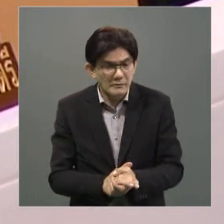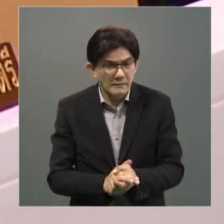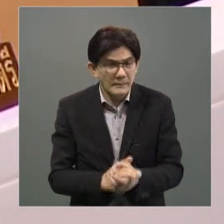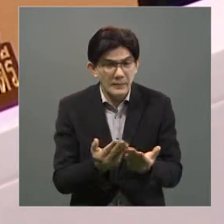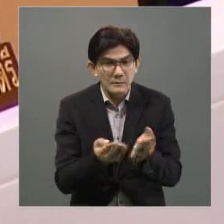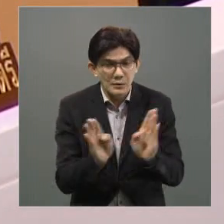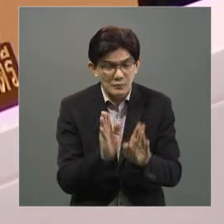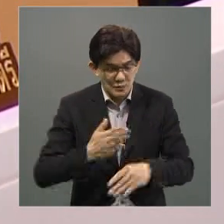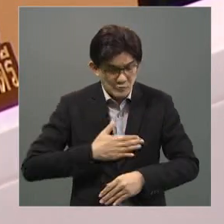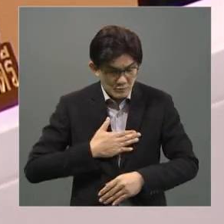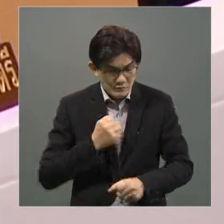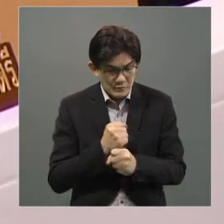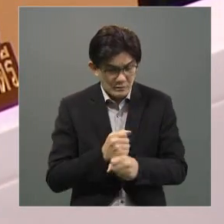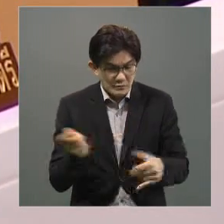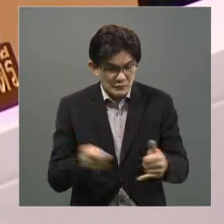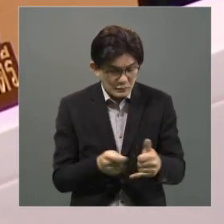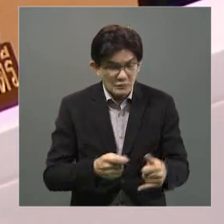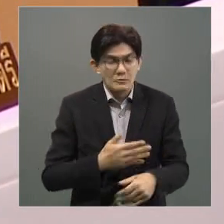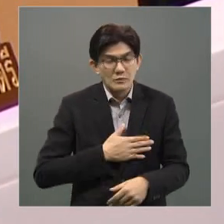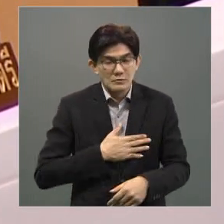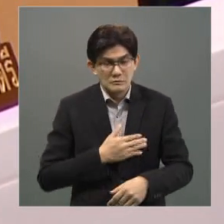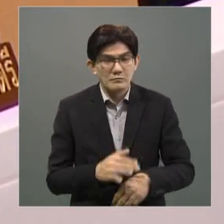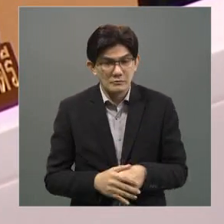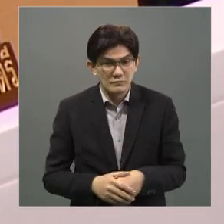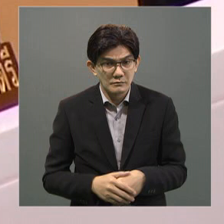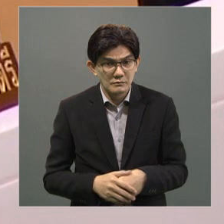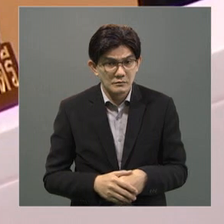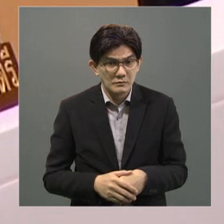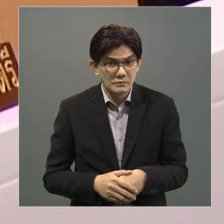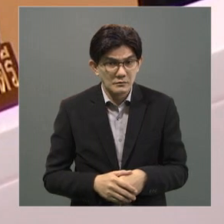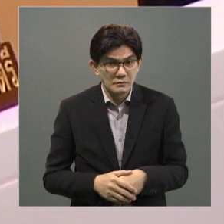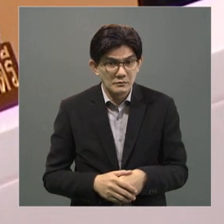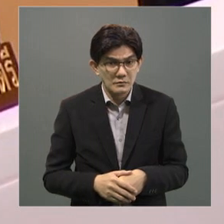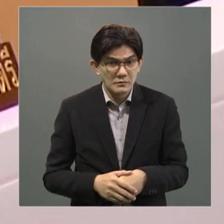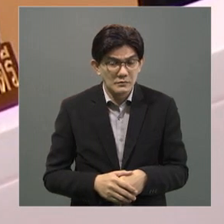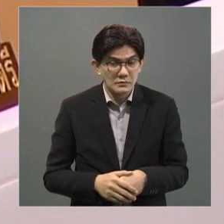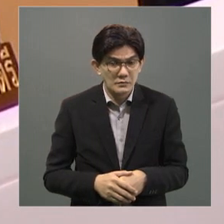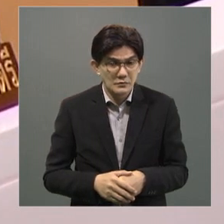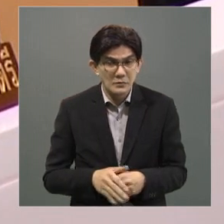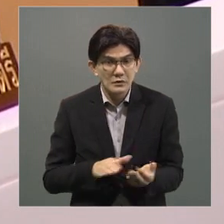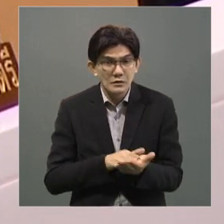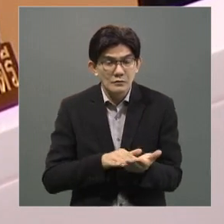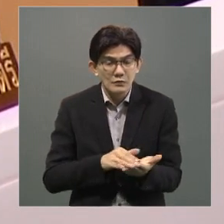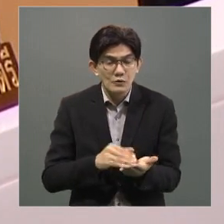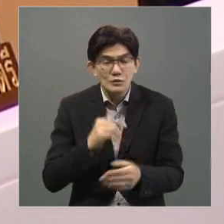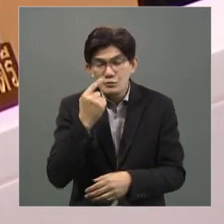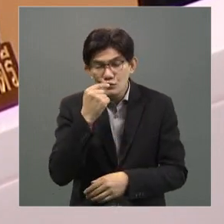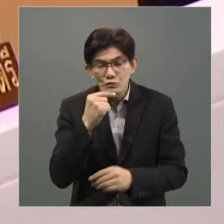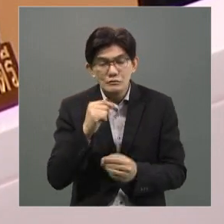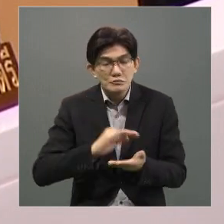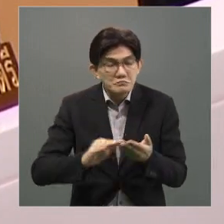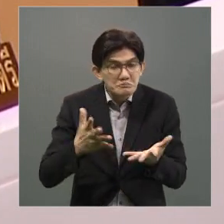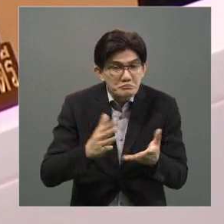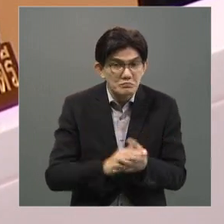ในครอบครัวผมผมต้องไปลงโทษไอ้คนพวกนี้คนท่านประธานขอโทษนะครับไม่สุภาพอันนั้น